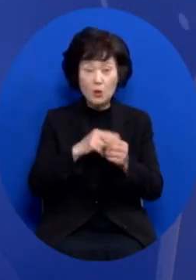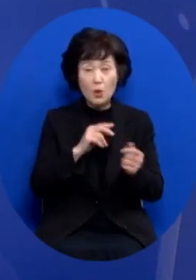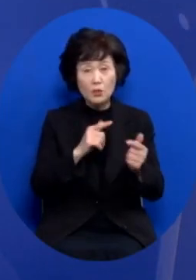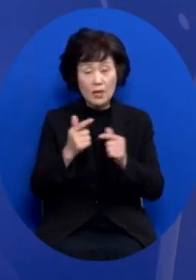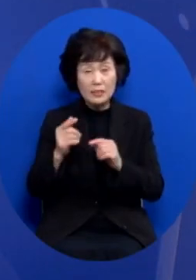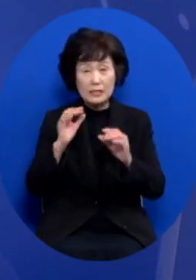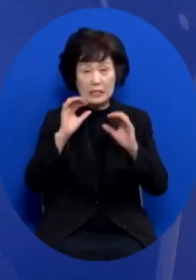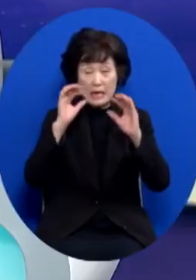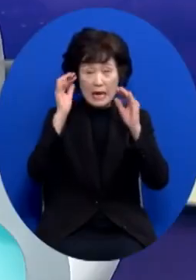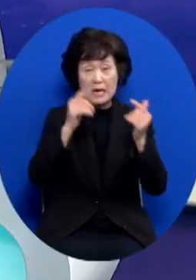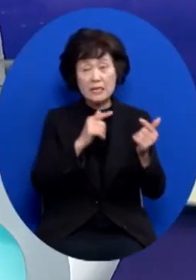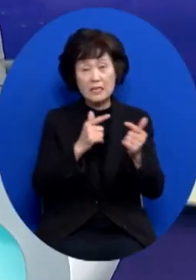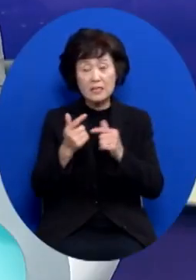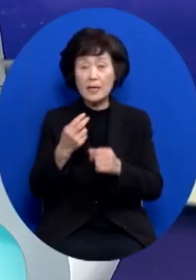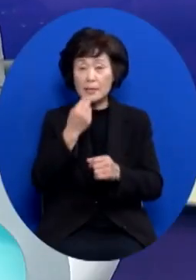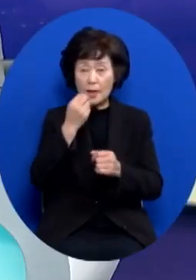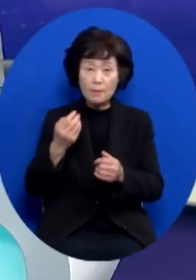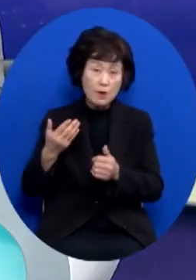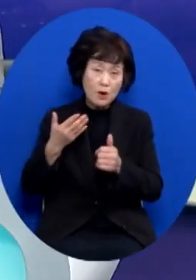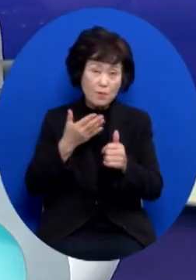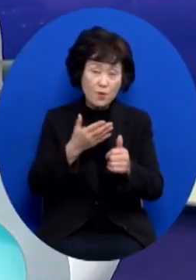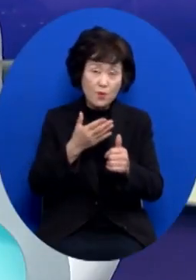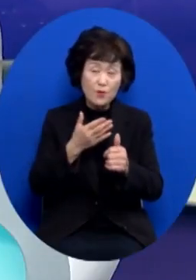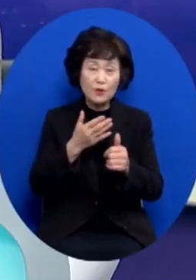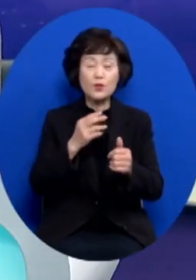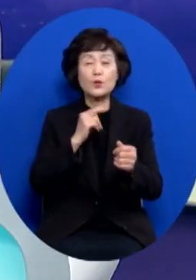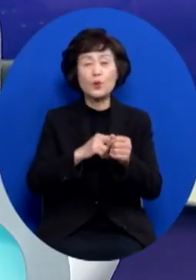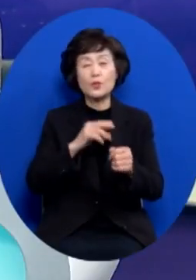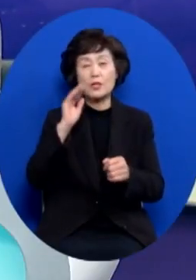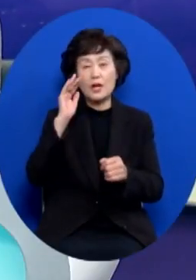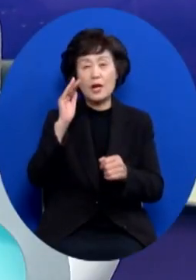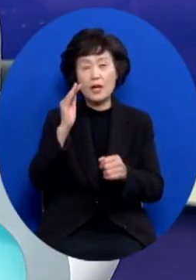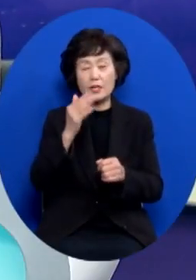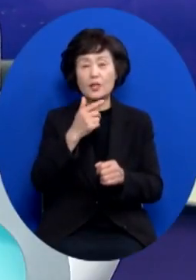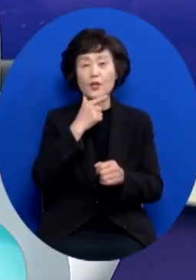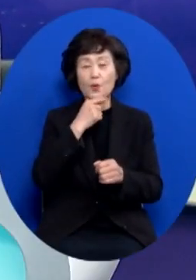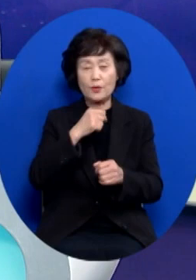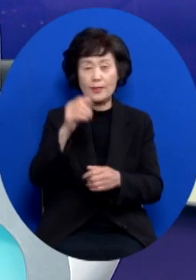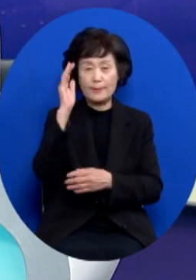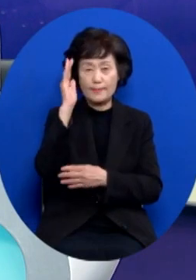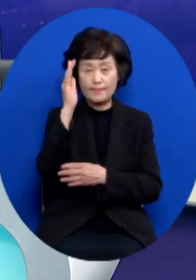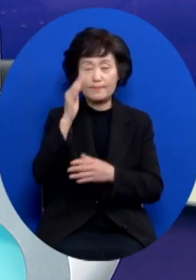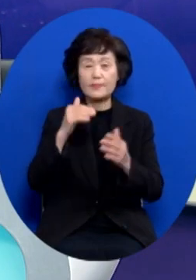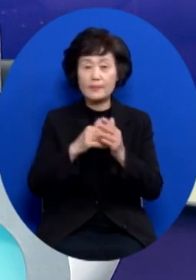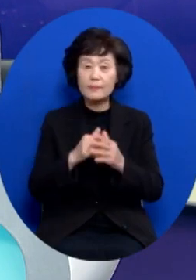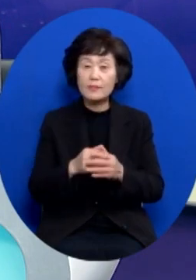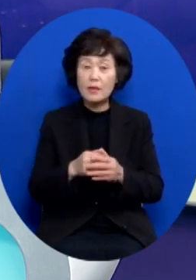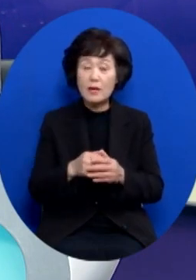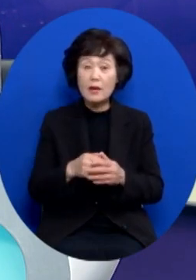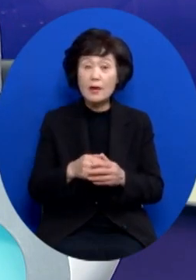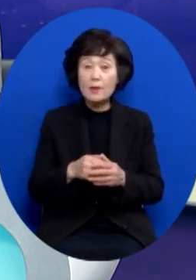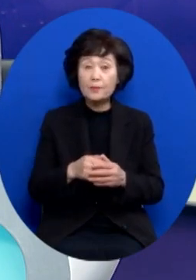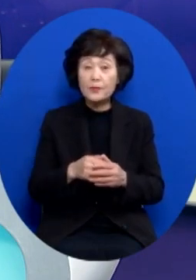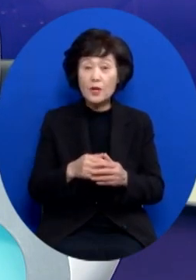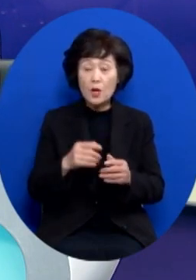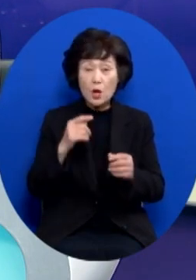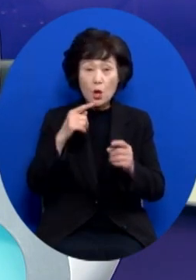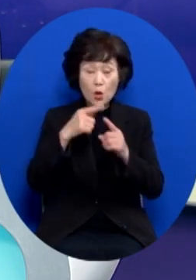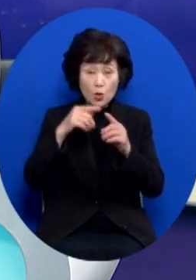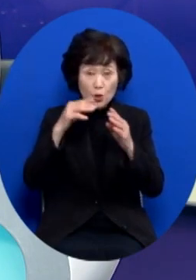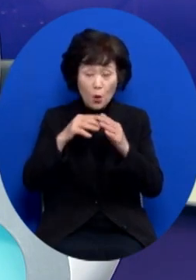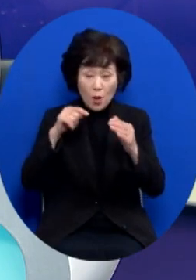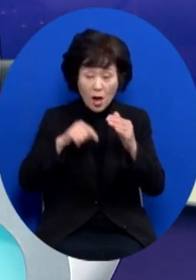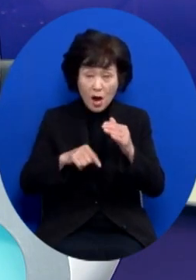다짐을 했습니다 교회 안에서 다음 세대를 양육하는 것도 중요하지만 교회 밖으로 아이들을 찾아나가는 선교도 중요하다고